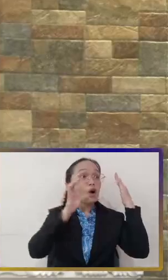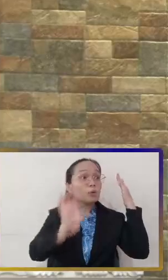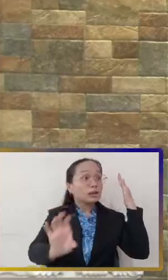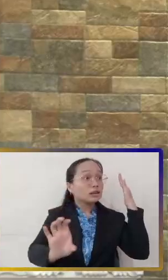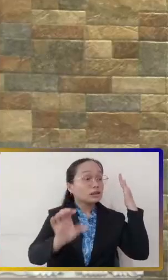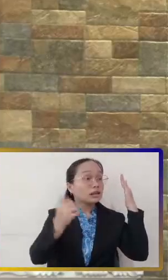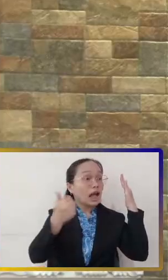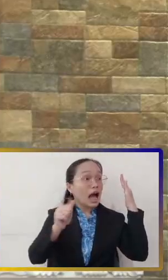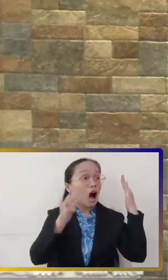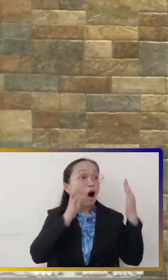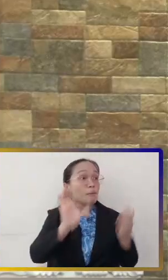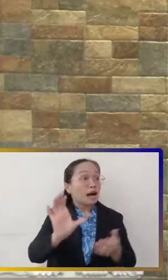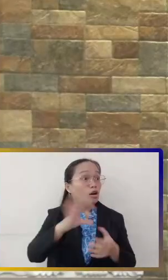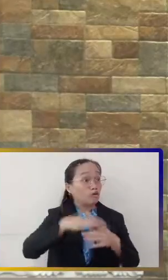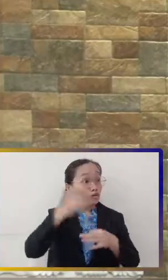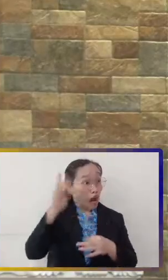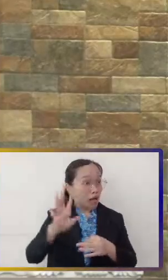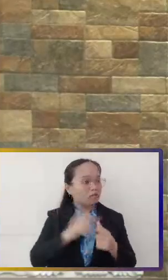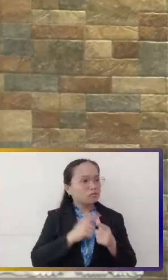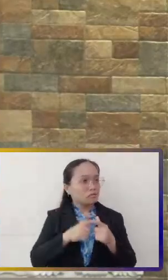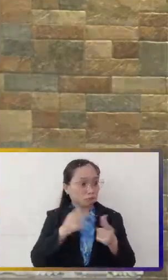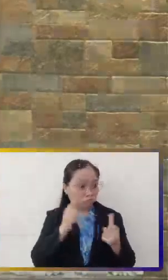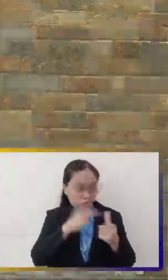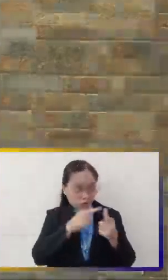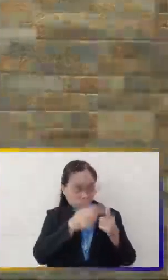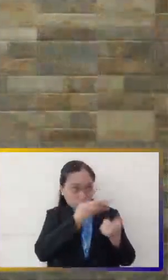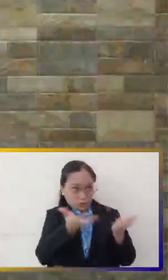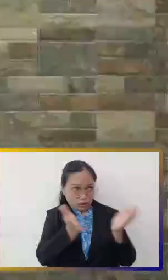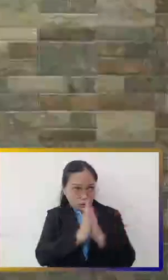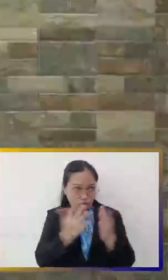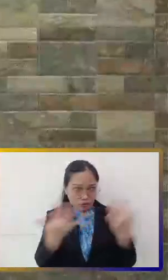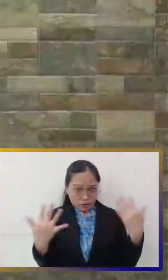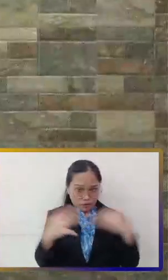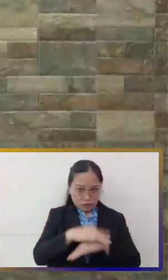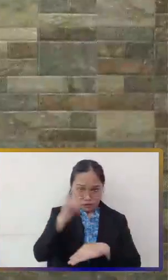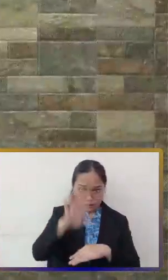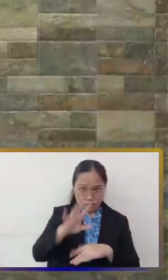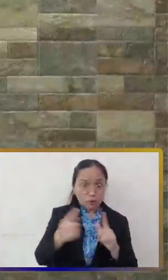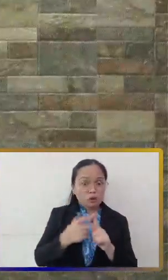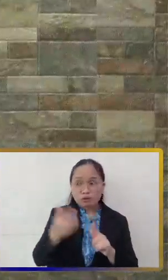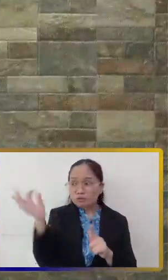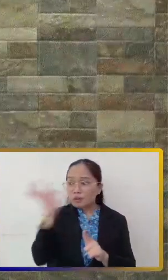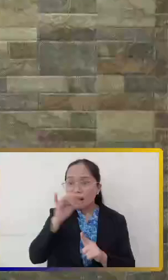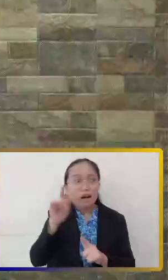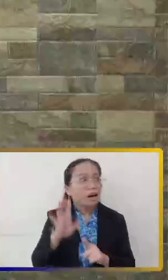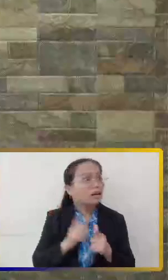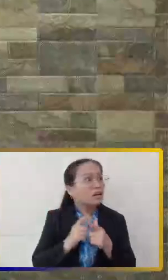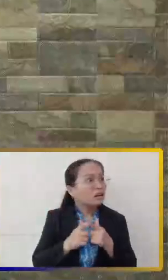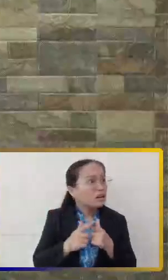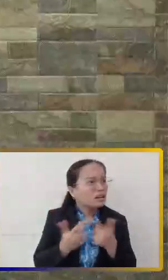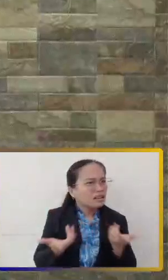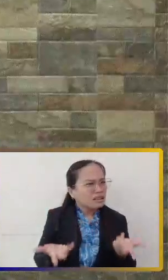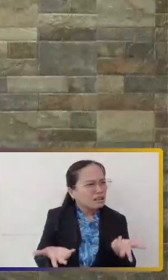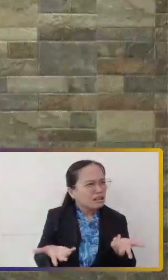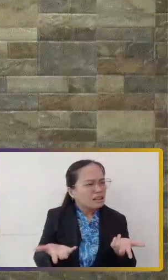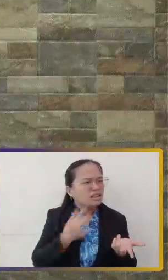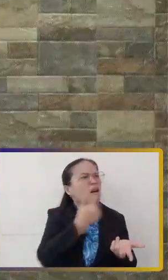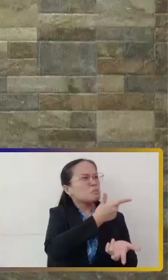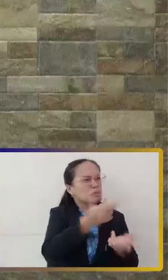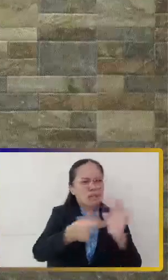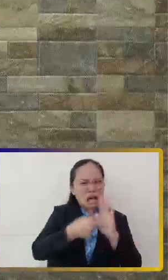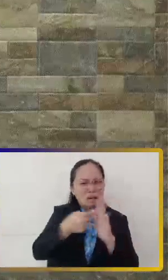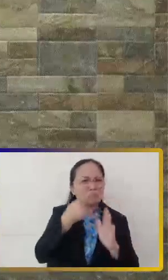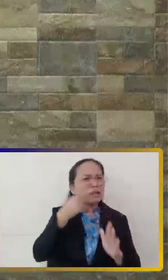siya sa isang Diyos-Diyosa ng mga pagano. So do you understand that? Do you understand, mga kapatid, na nagsisimba naman po tayo,